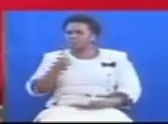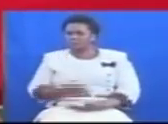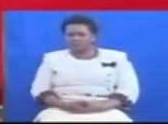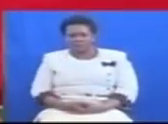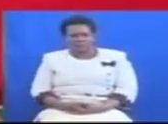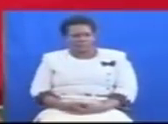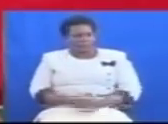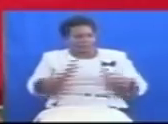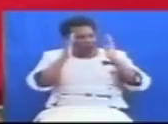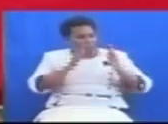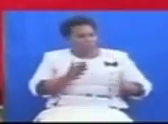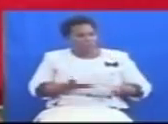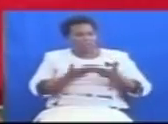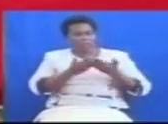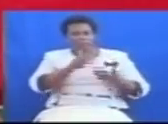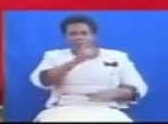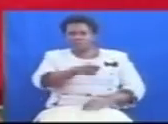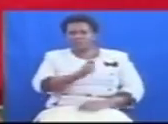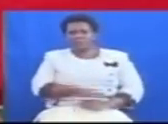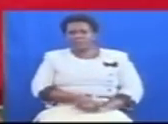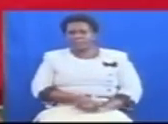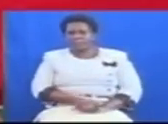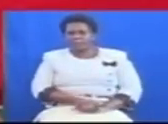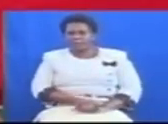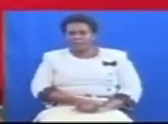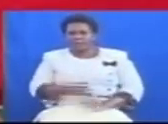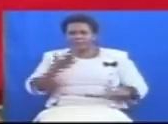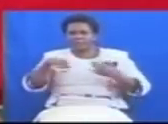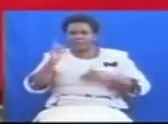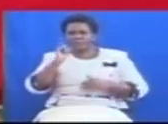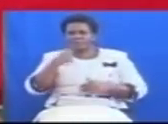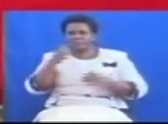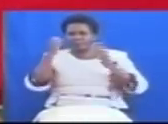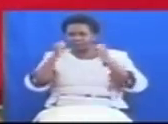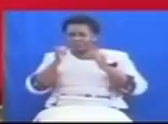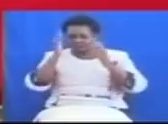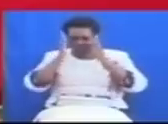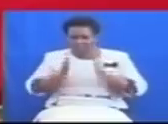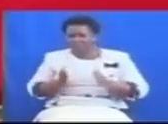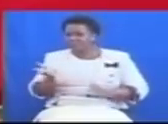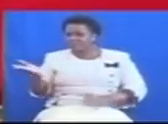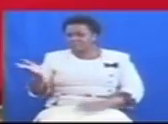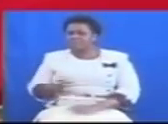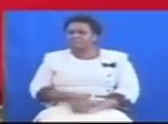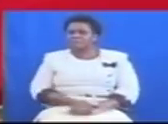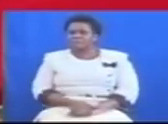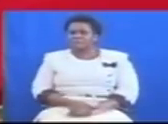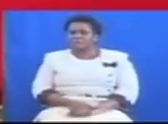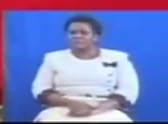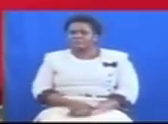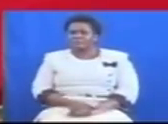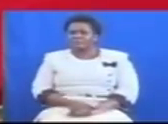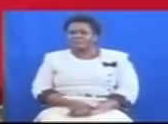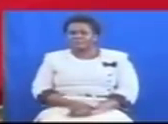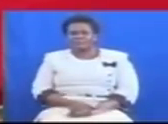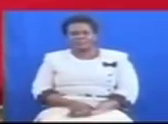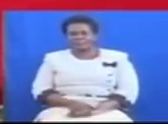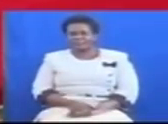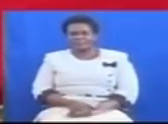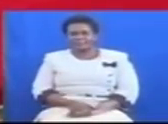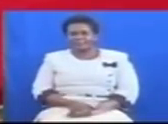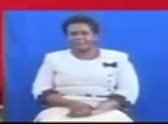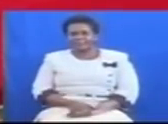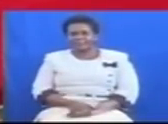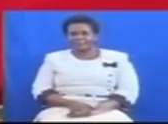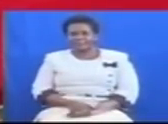Waziri wa Nchi Ofisi ya Rais TAMISEMI, naomba kujibu swali la Mheshimiwa Lameki Okambo Airo, mbunge wa Rorya, kama ifuatavyo. Mheshimiwa Naibu